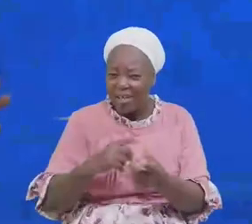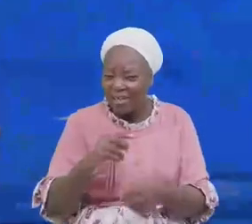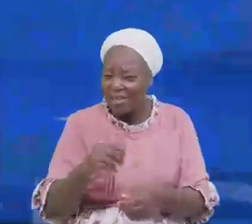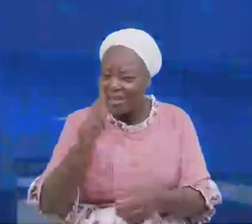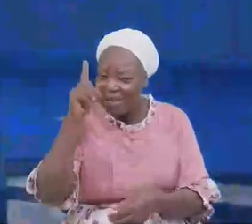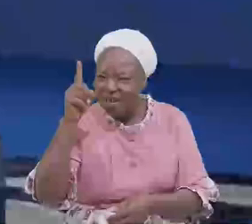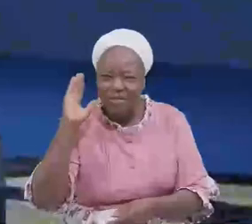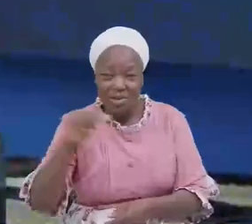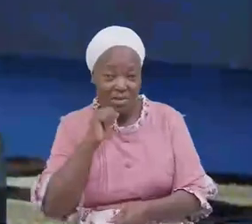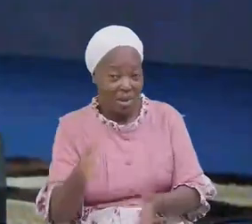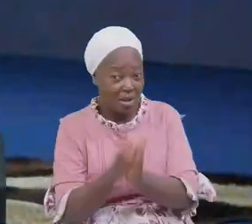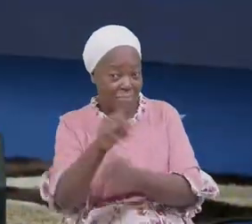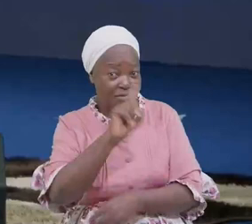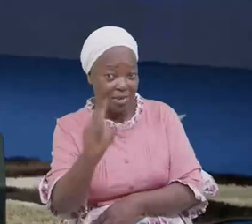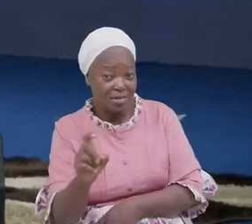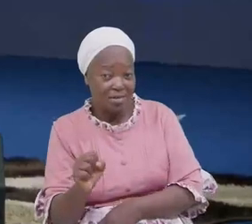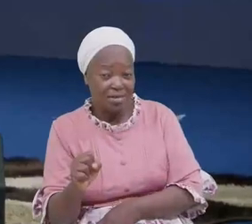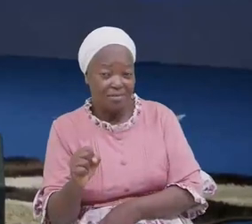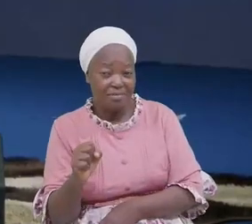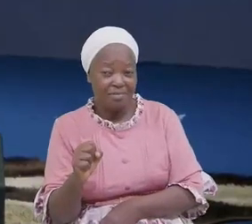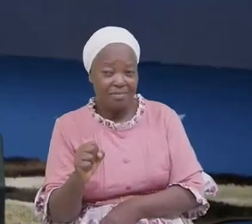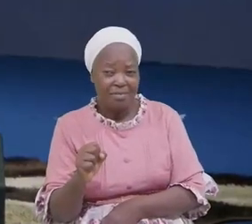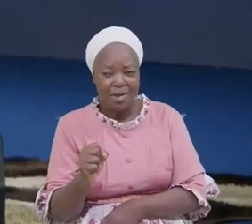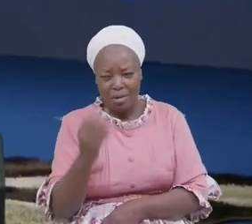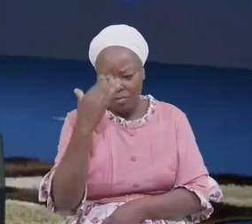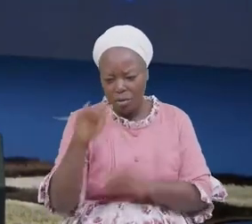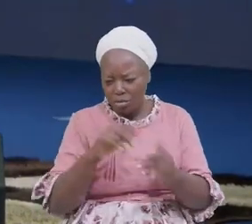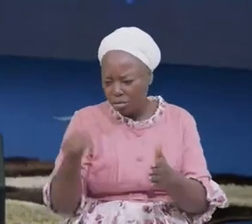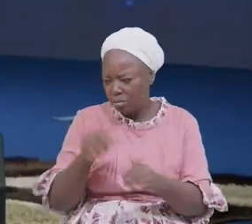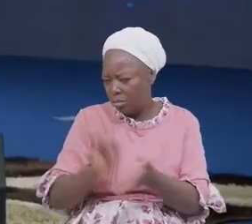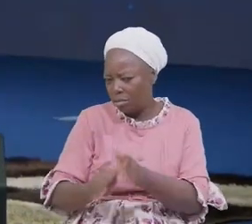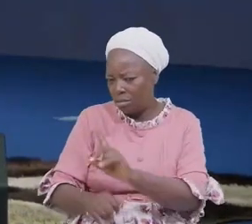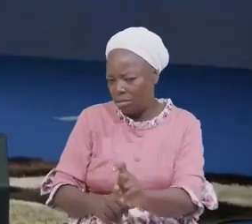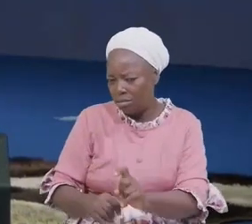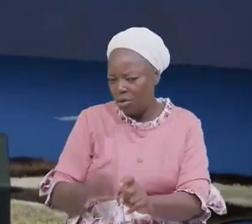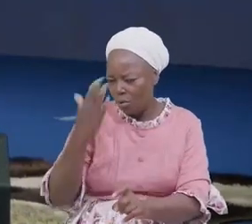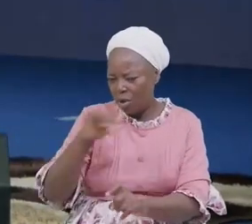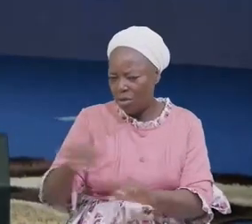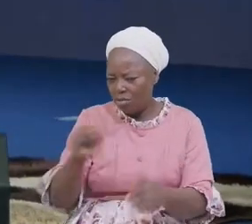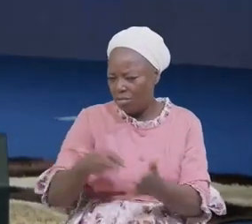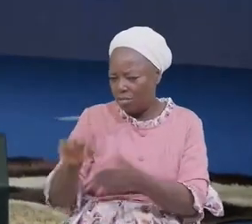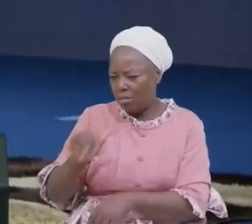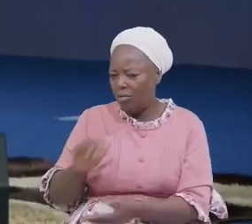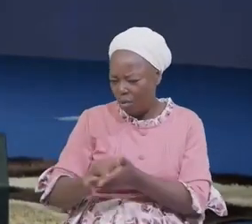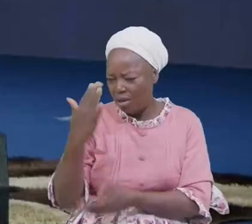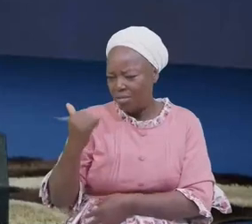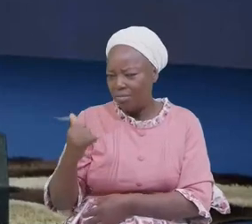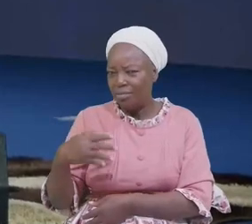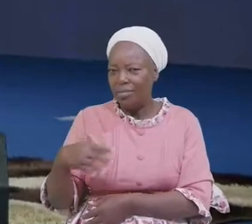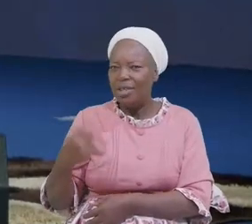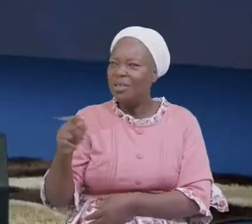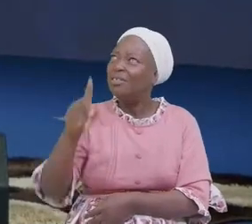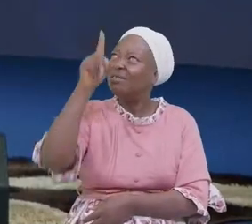Il ne te posera pas de questions. Pourquoi est-ce que tu as fait ça? Pourquoi est-ce que tu as fait ça? Il ne va pas te